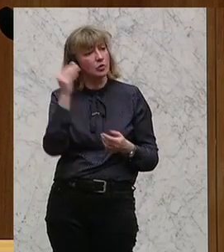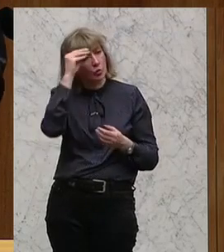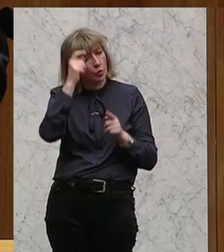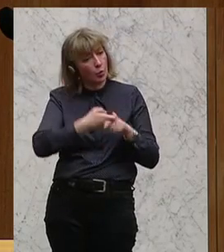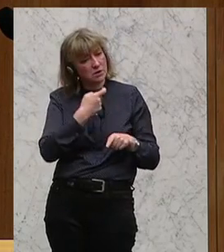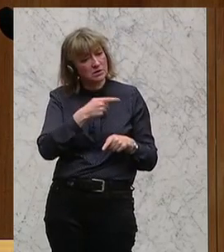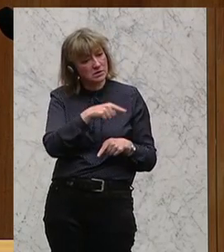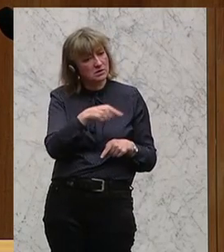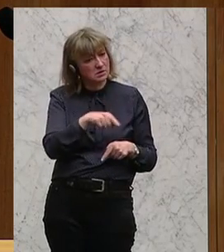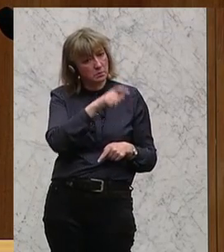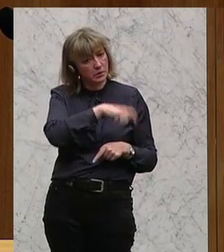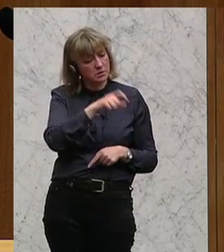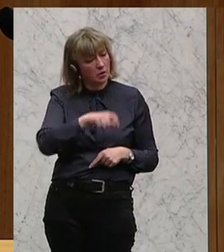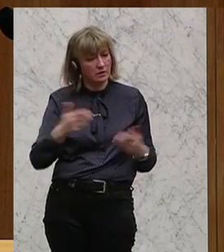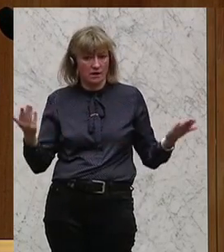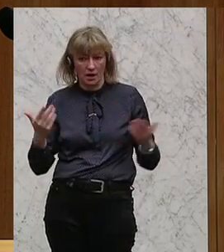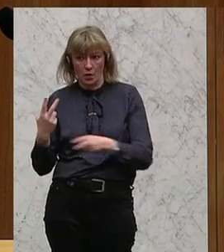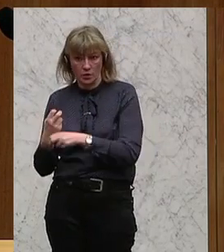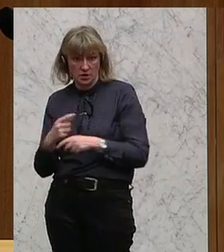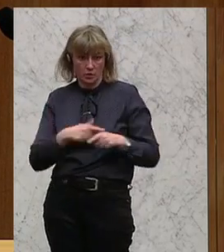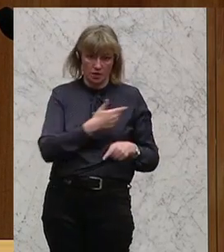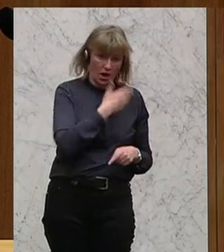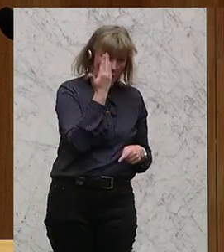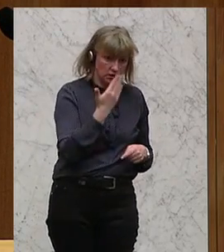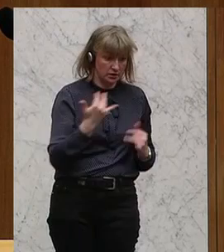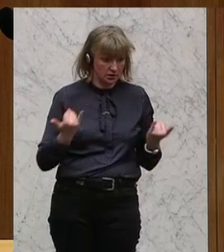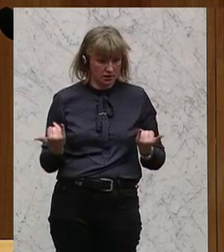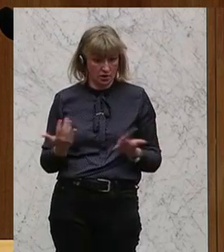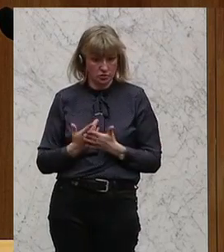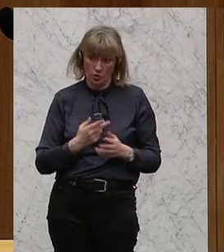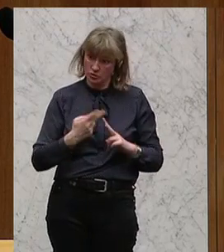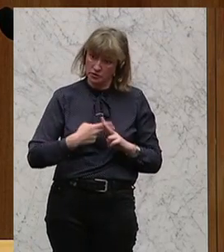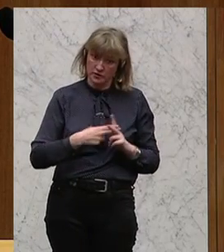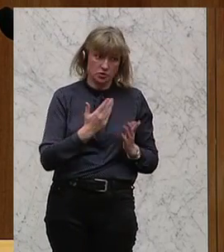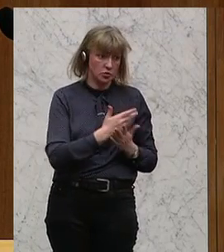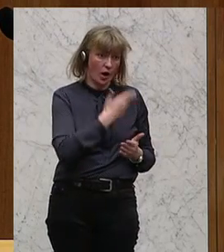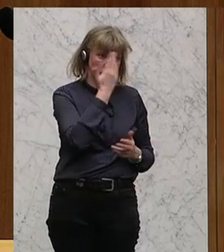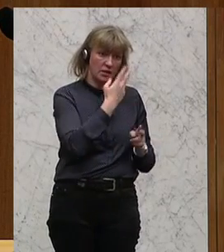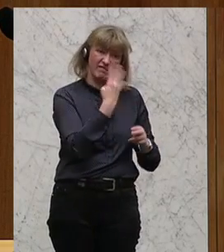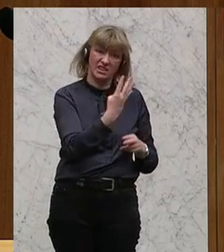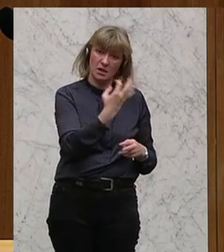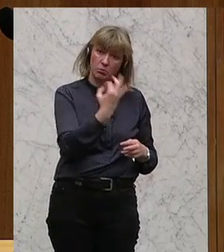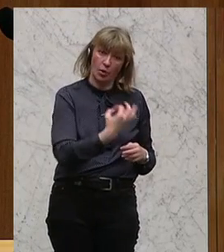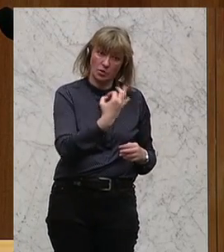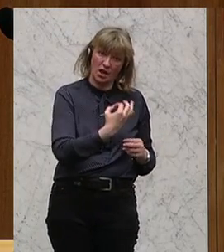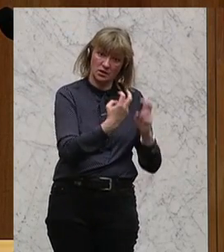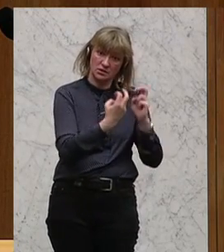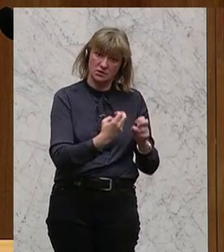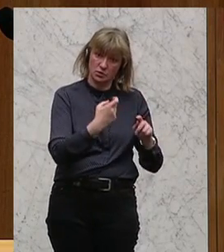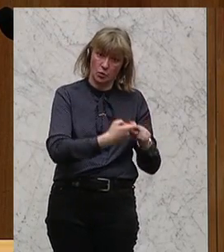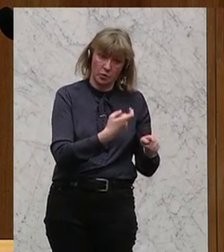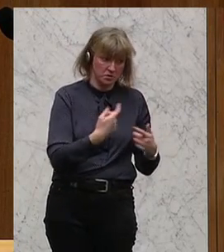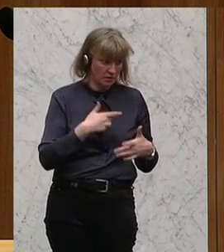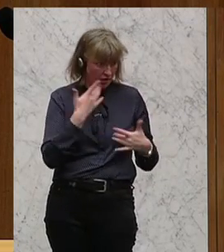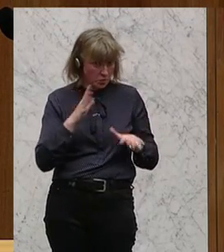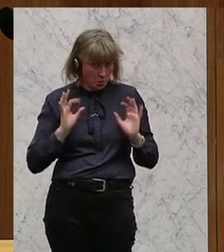Schulungsteilnehmer, also wenn man jetzt vergleicht zwischen Österreichern und Ausländern, in der Zwischenzeit bei den Ausländern bereits über 40% erreicht hat. Ich weiß nicht, ob das